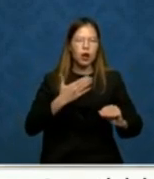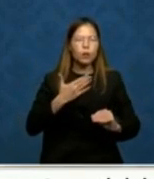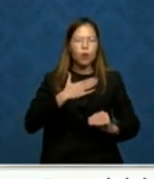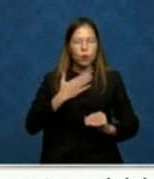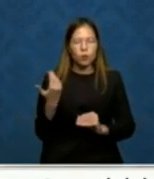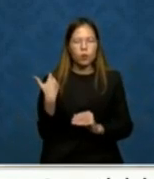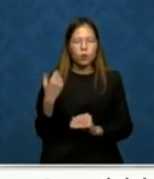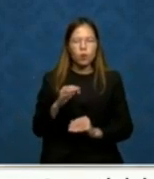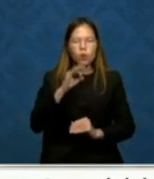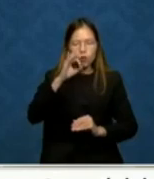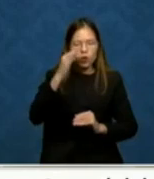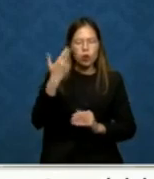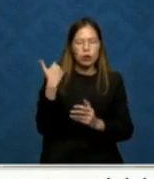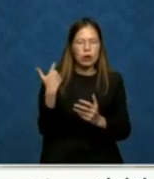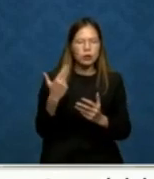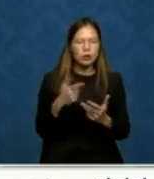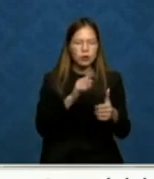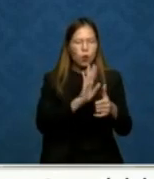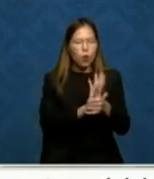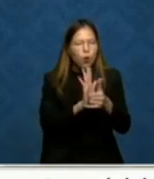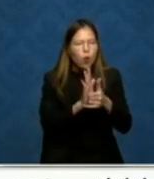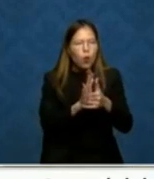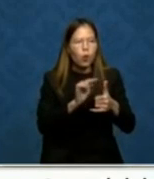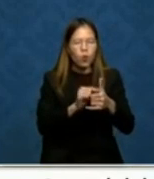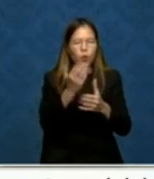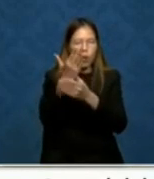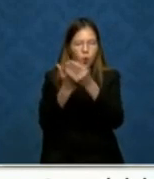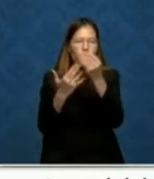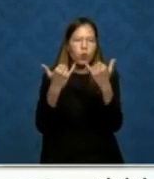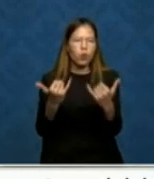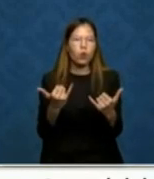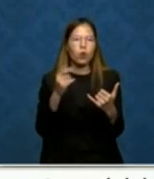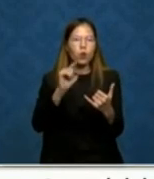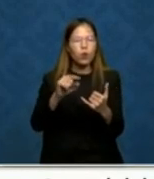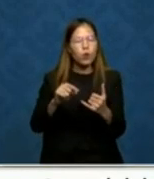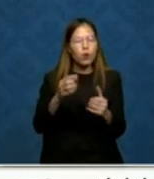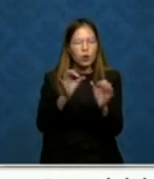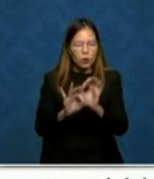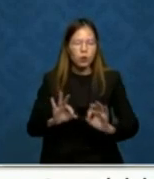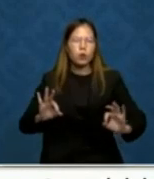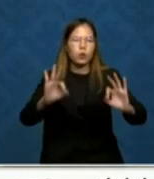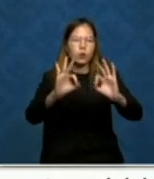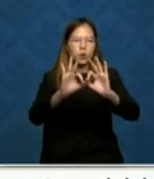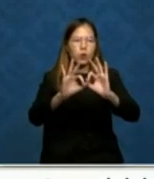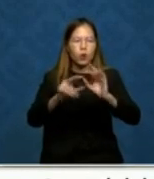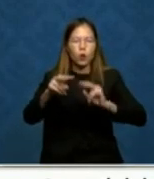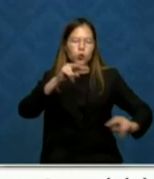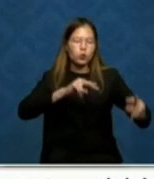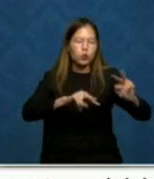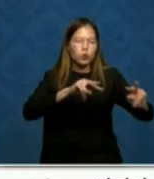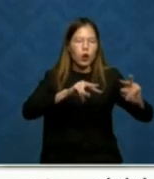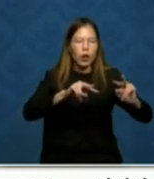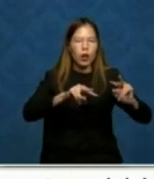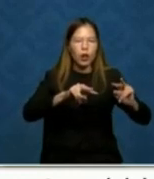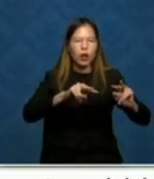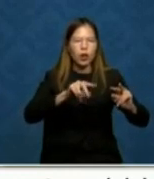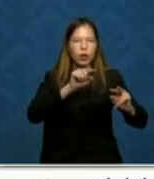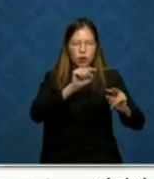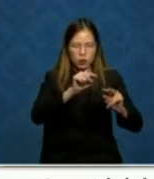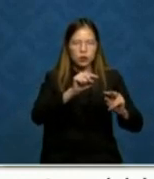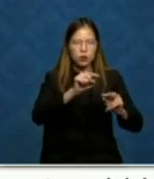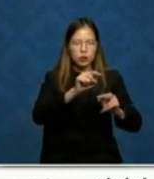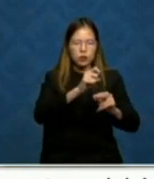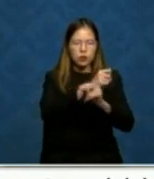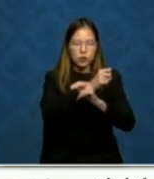ว่ารัฐหรือรัฐสภาแห่งนี้เราเห็นความสำคัญและเราจะดูแลคุ้มครองเหยื่อเหล่านี้